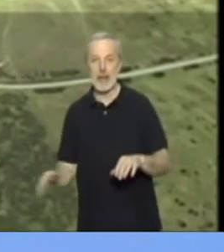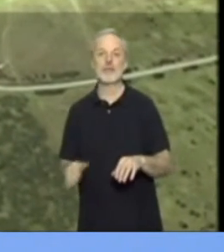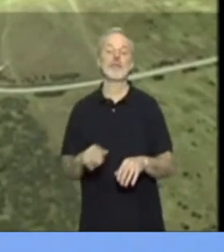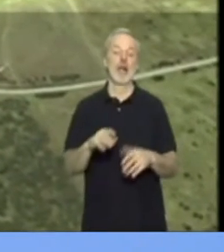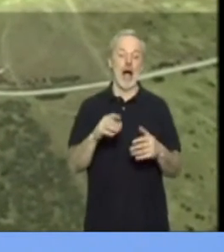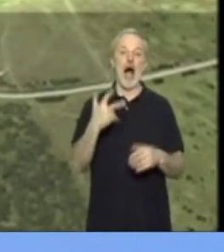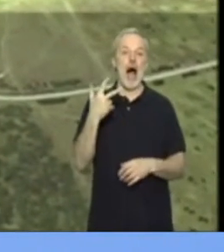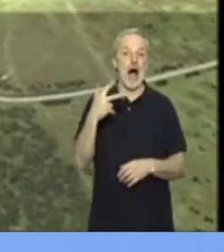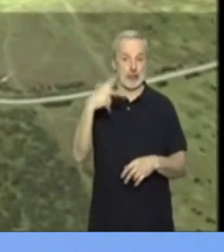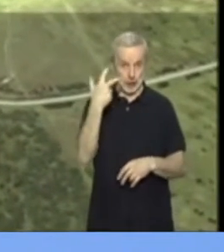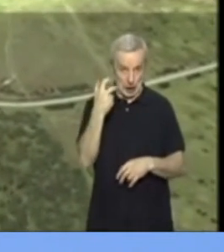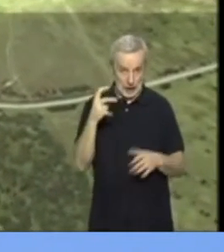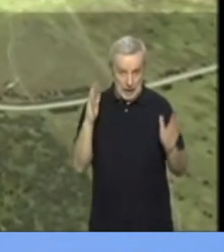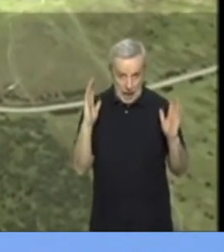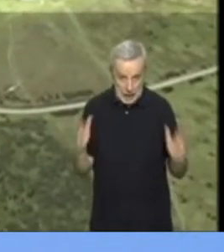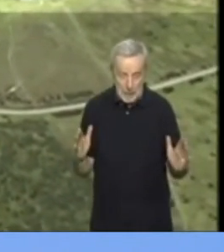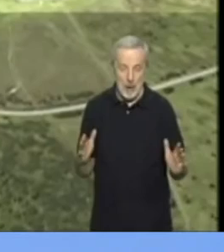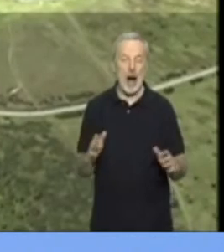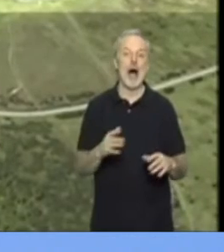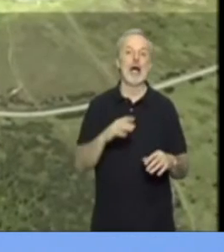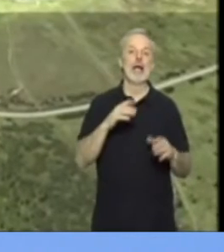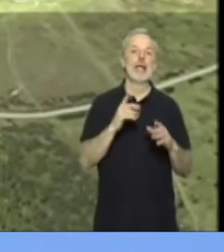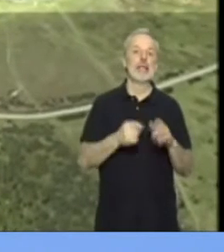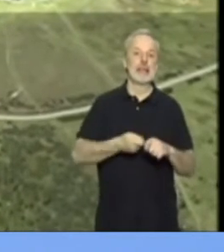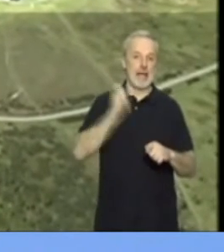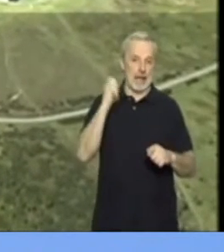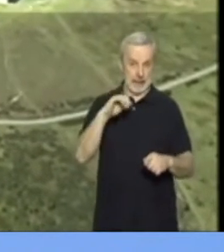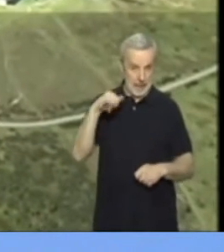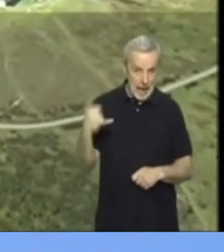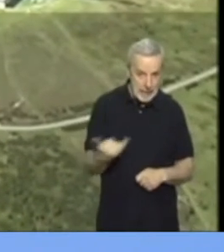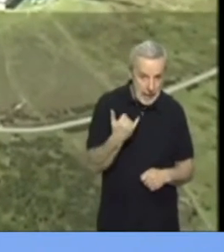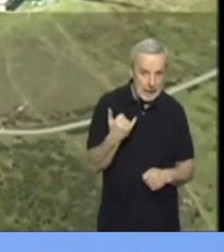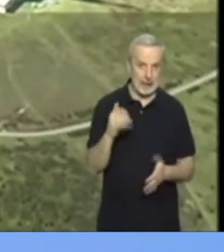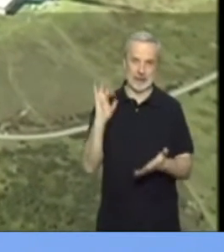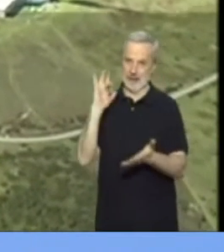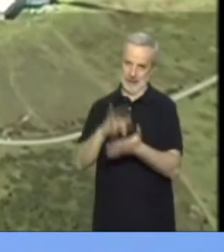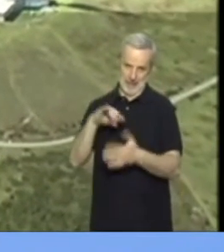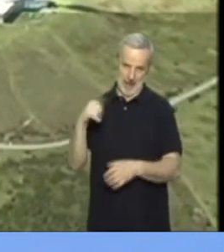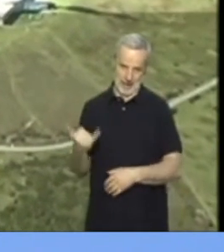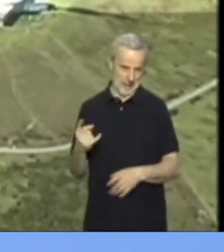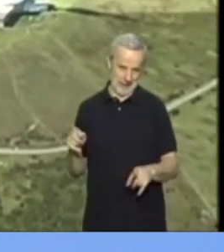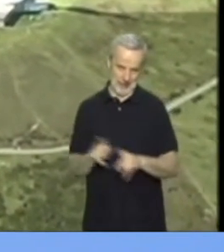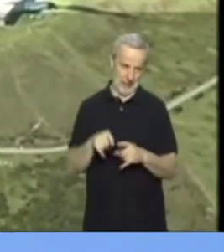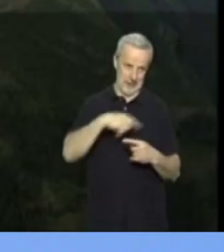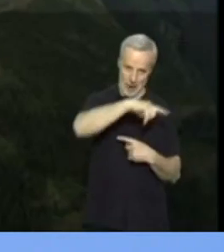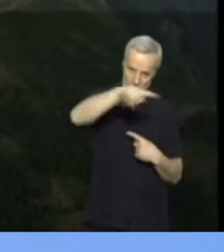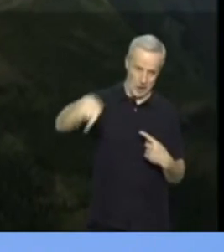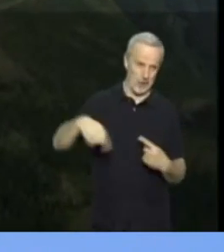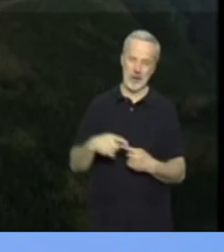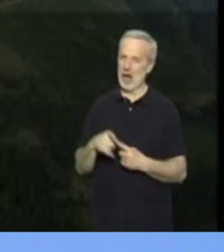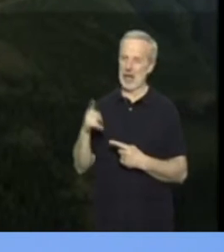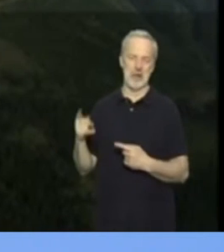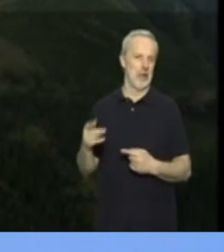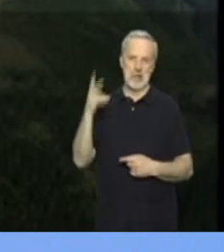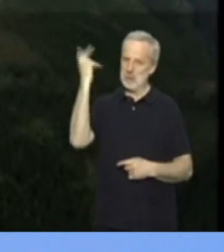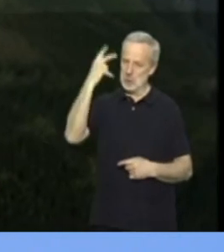ale v podstatě všechny velké kopce v okolí, na všechny se dostane, takže opět